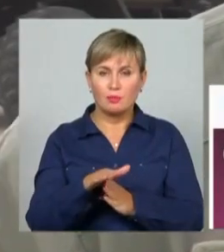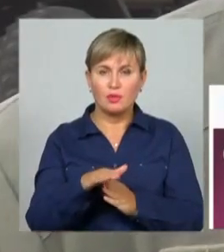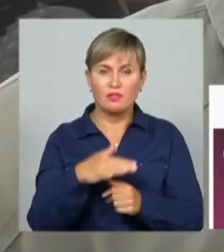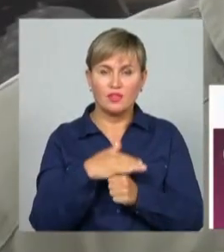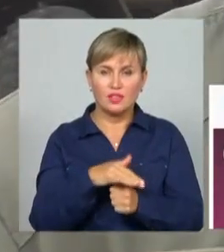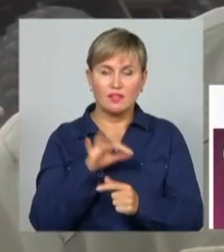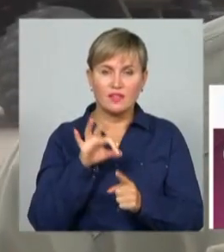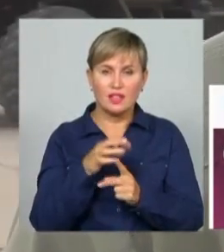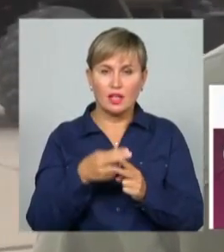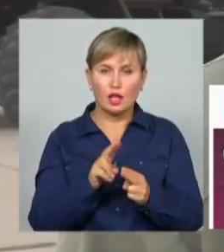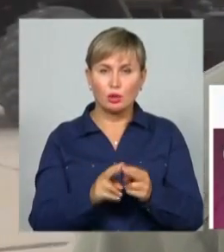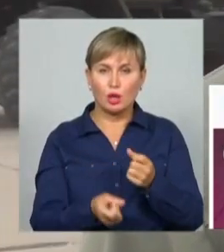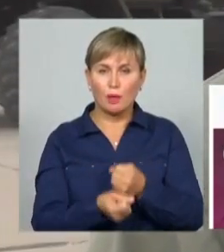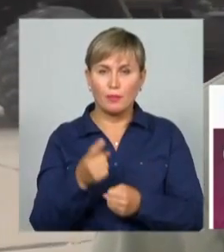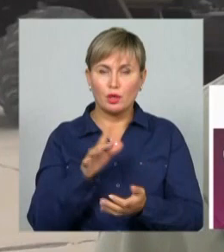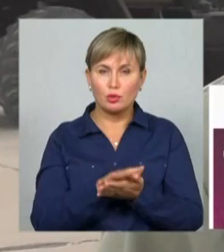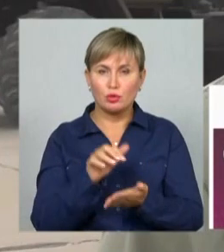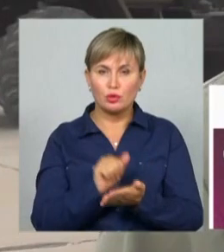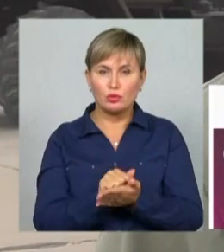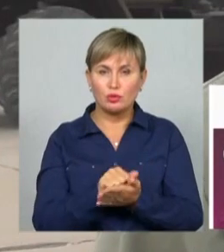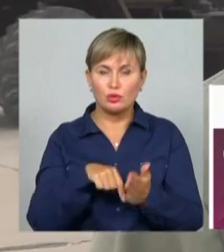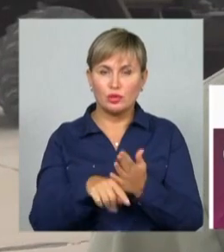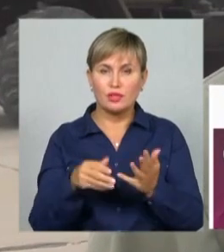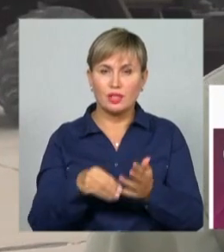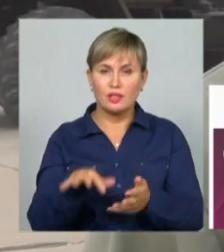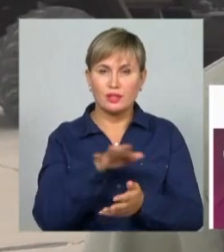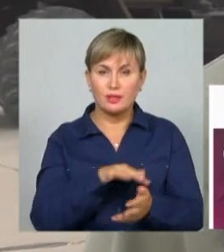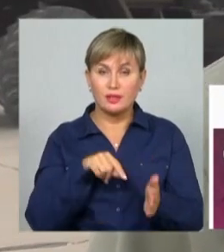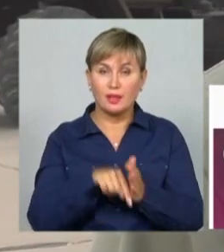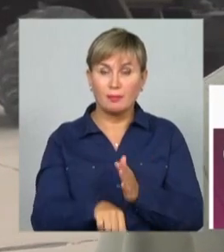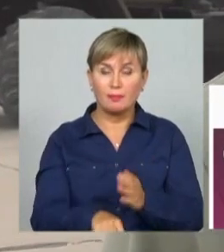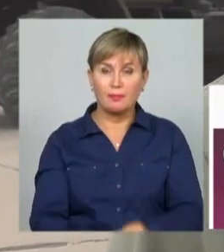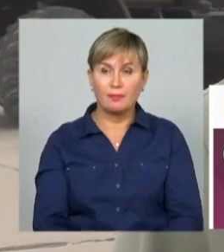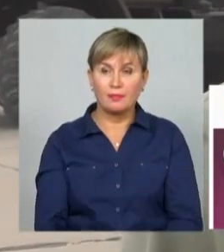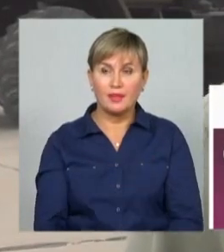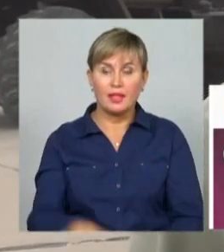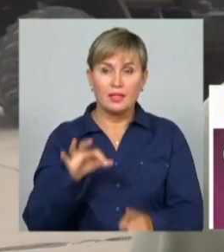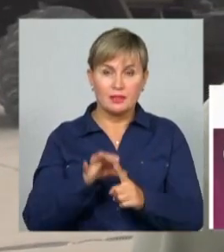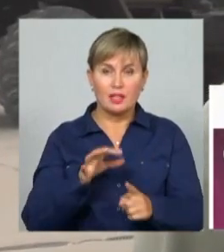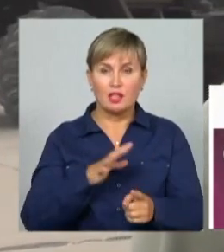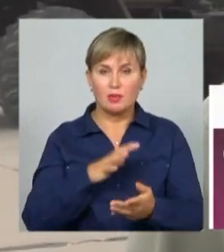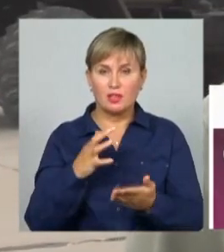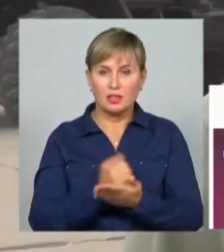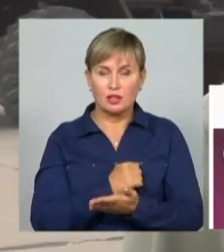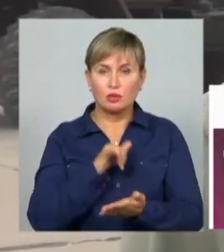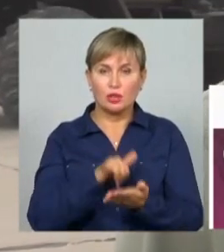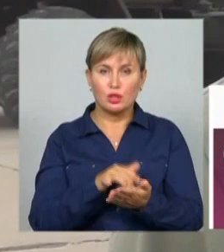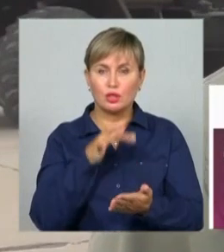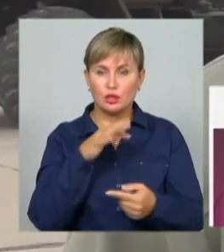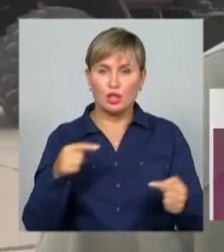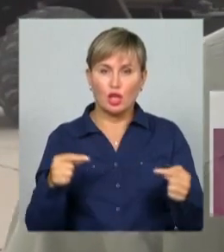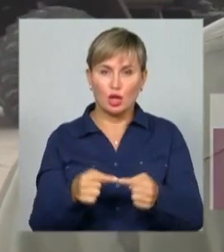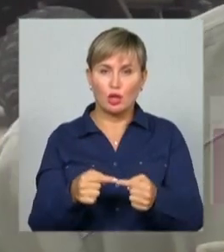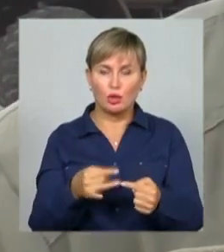которых обнаружить и уничтожить наземные объекты в составе пары. Цели были достигнуты, установлены сроки и поражены